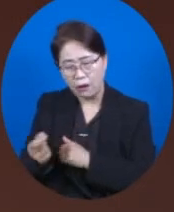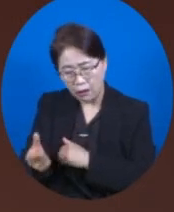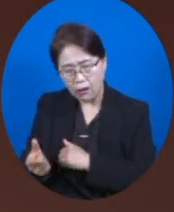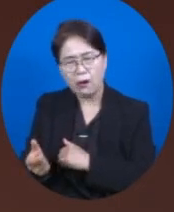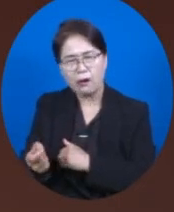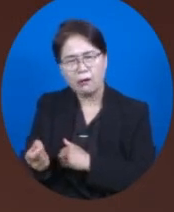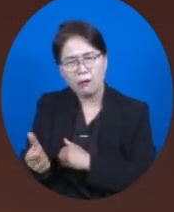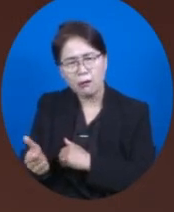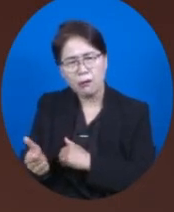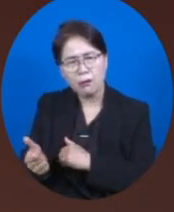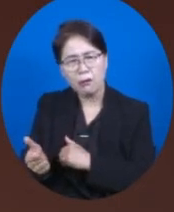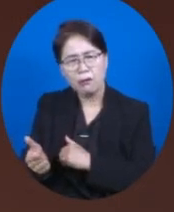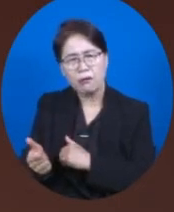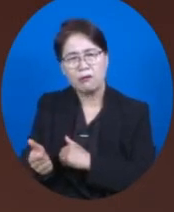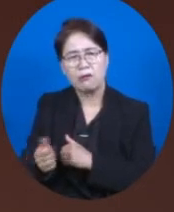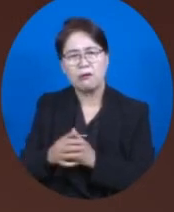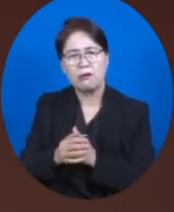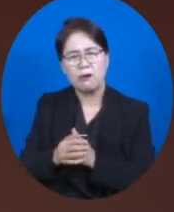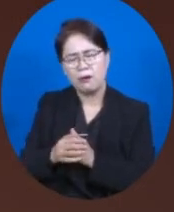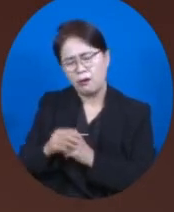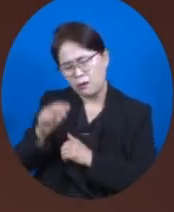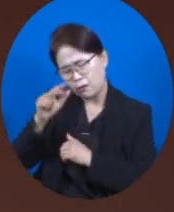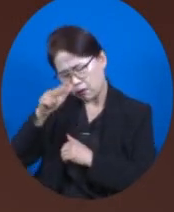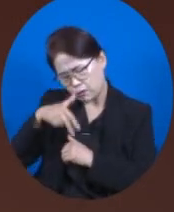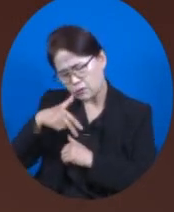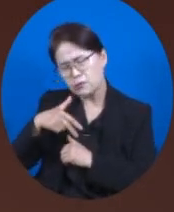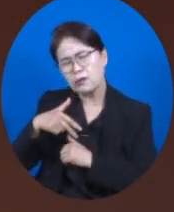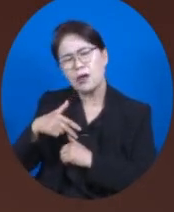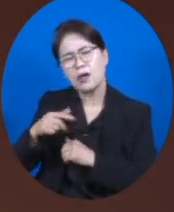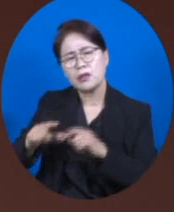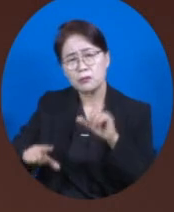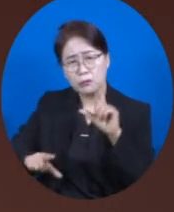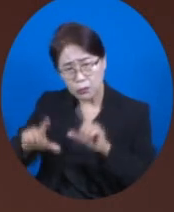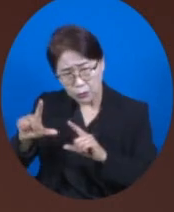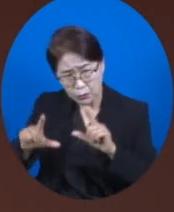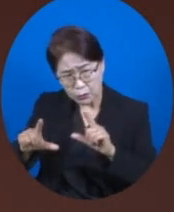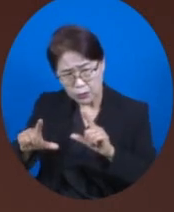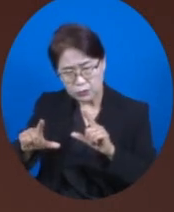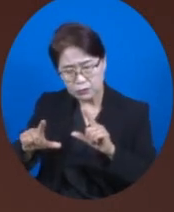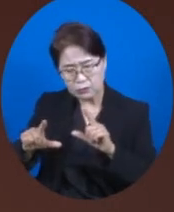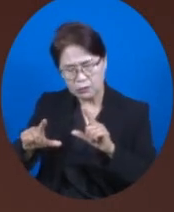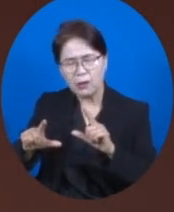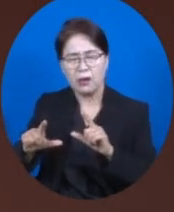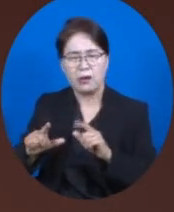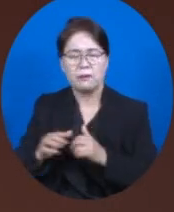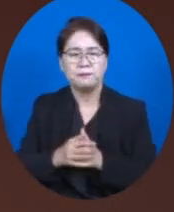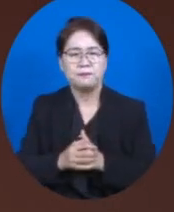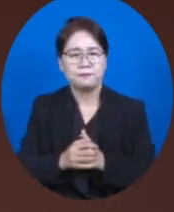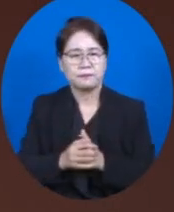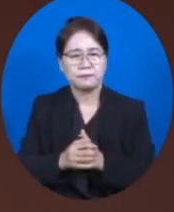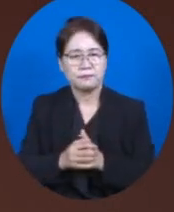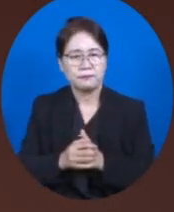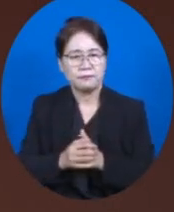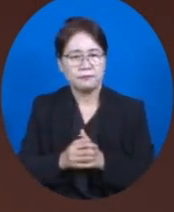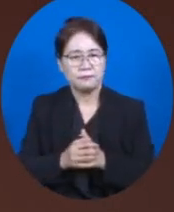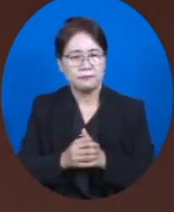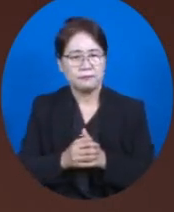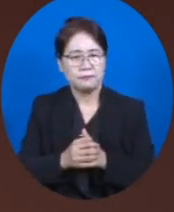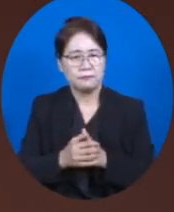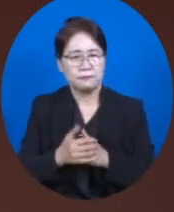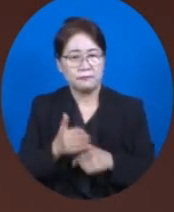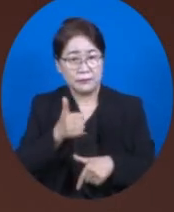아니라 정말 보잘 것 없고 초라하게 보였습니다 그래서 학교에서 2장